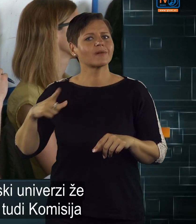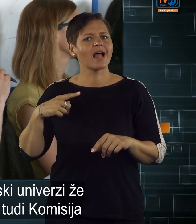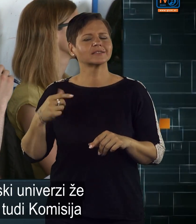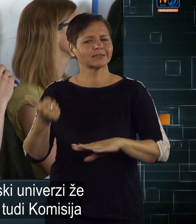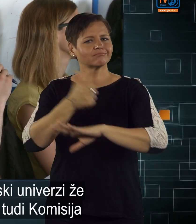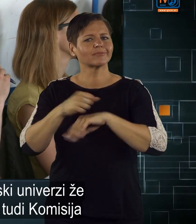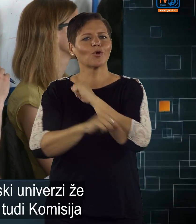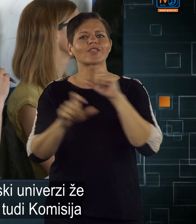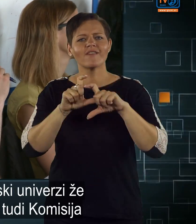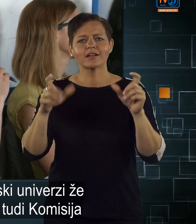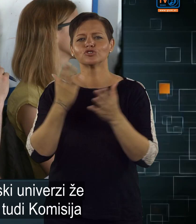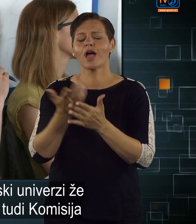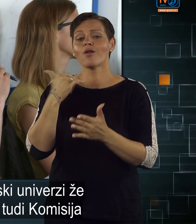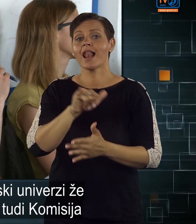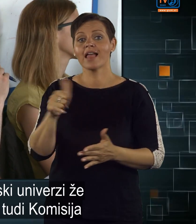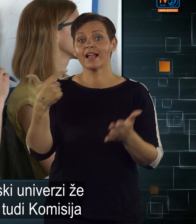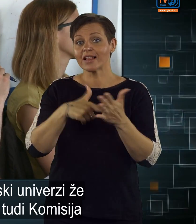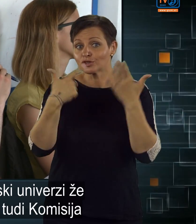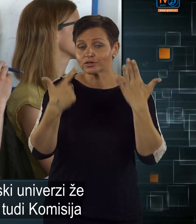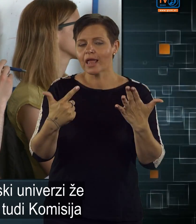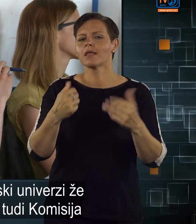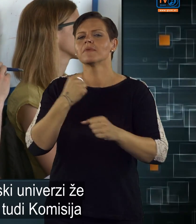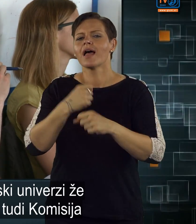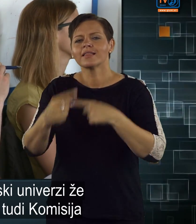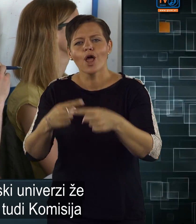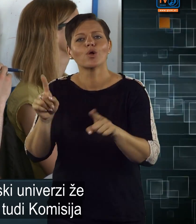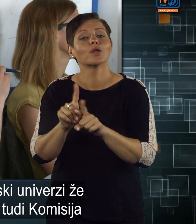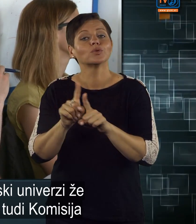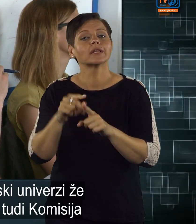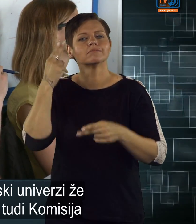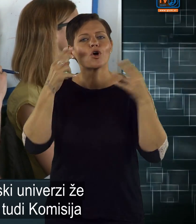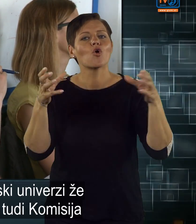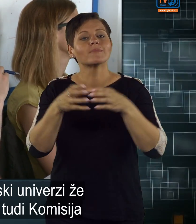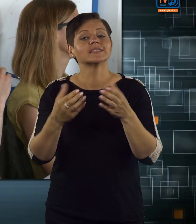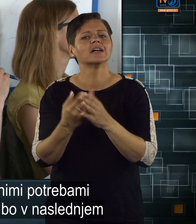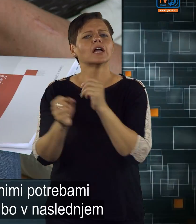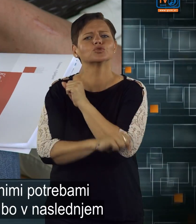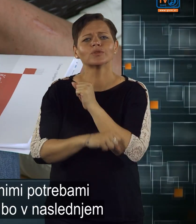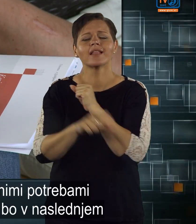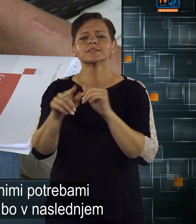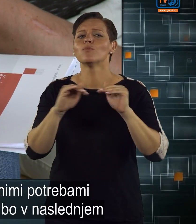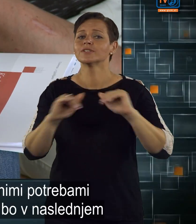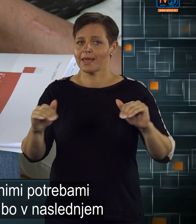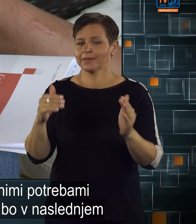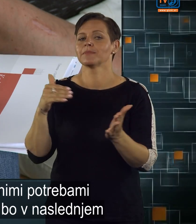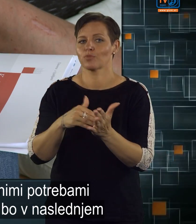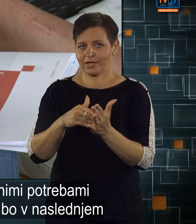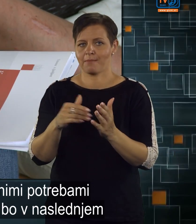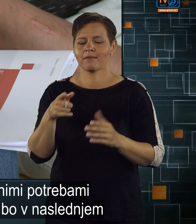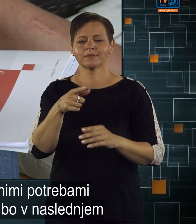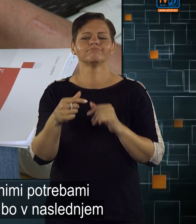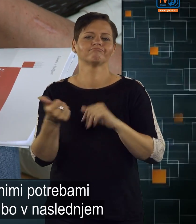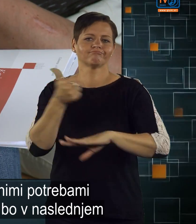Sicer pa na ljubljanski univerzi že od leta 2007 deluje tudi Komisija za študente s posebnimi potrebami Univerze v